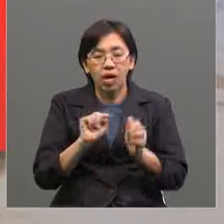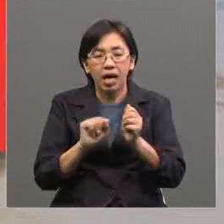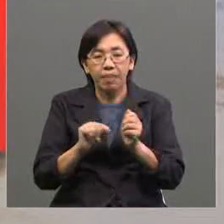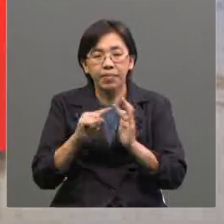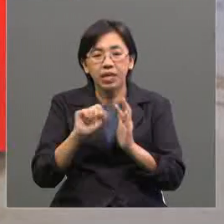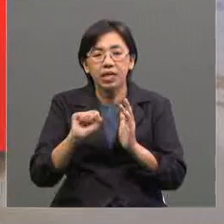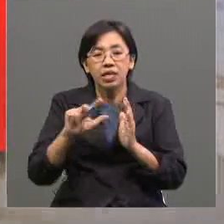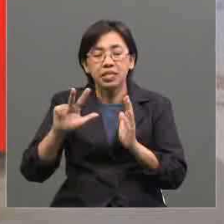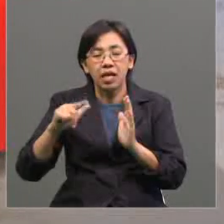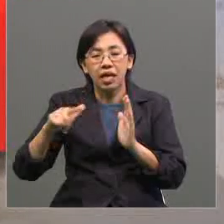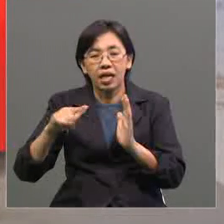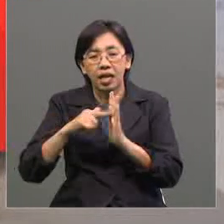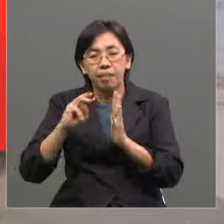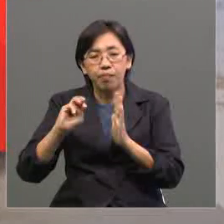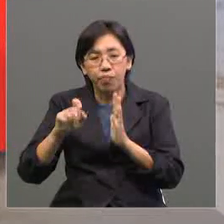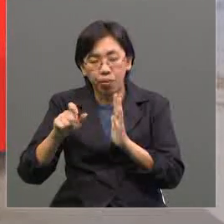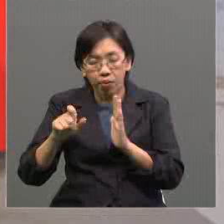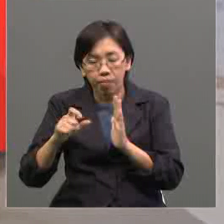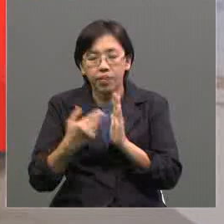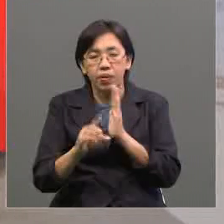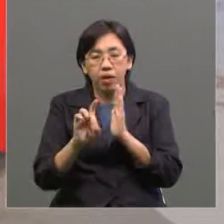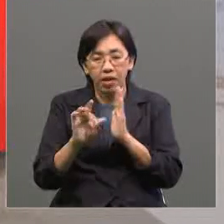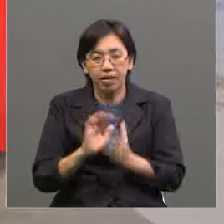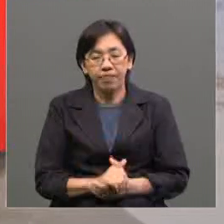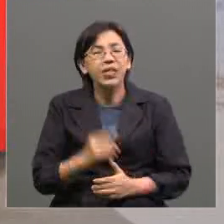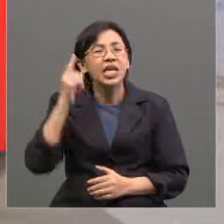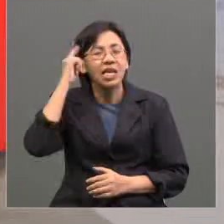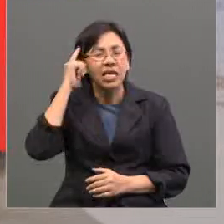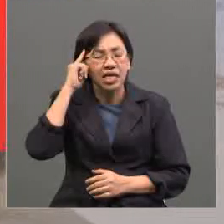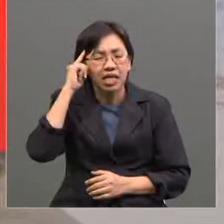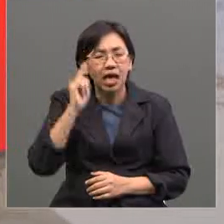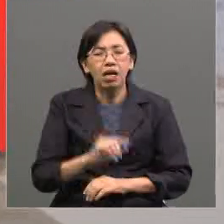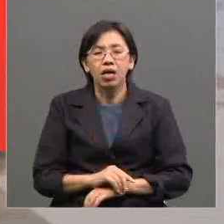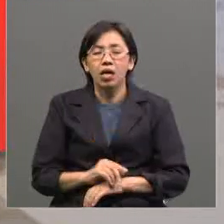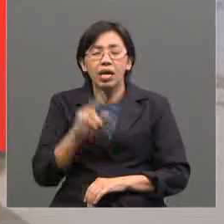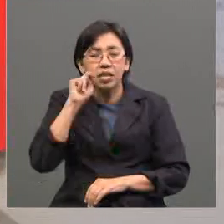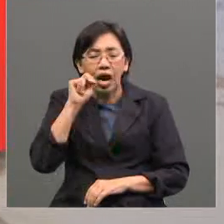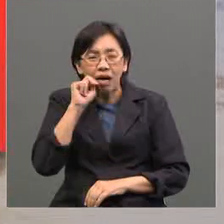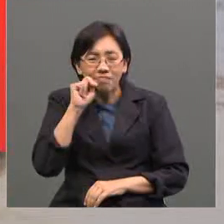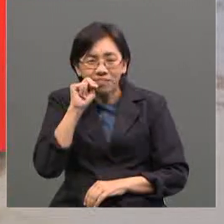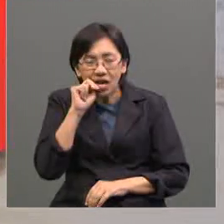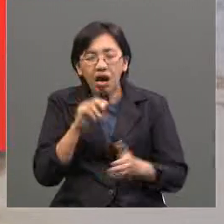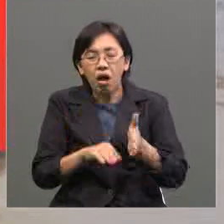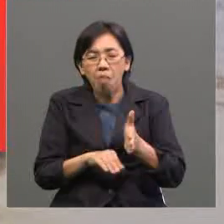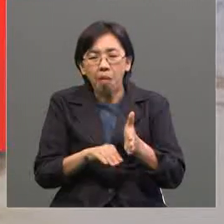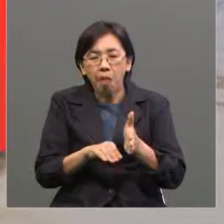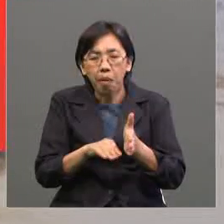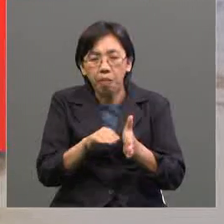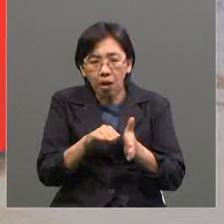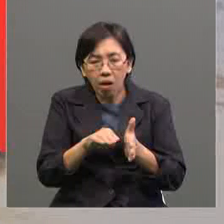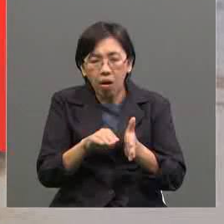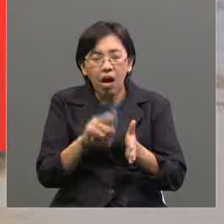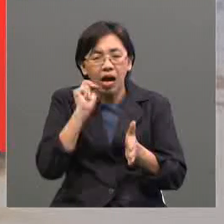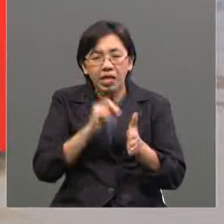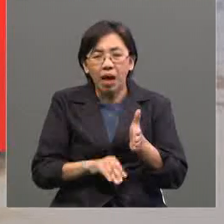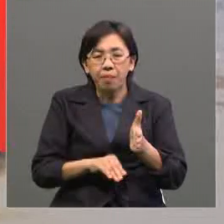เสรภูมิจังหวัดร้อยเอ็ดคาดการณ์ว่าในวันเอ่อคาดการณ์ว่าจะมีระดับน้ำแนวโน้มเพิ่มสูงขึ้นสูง